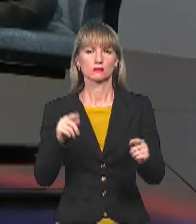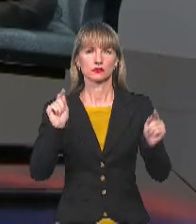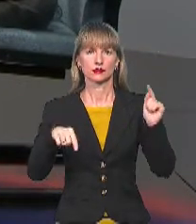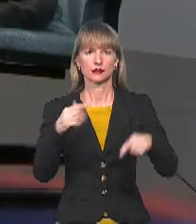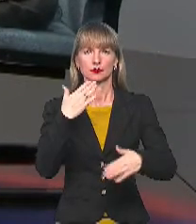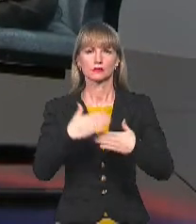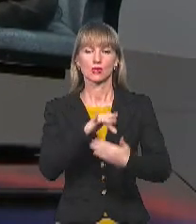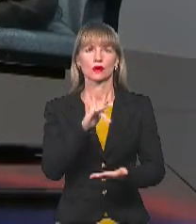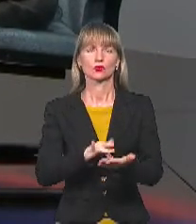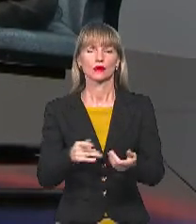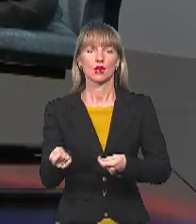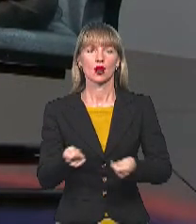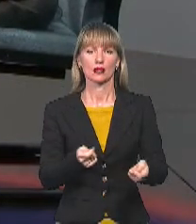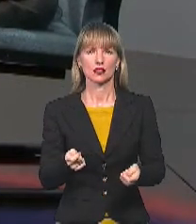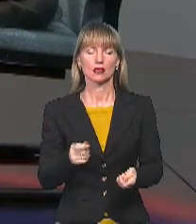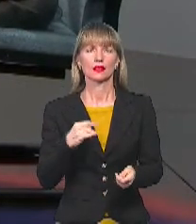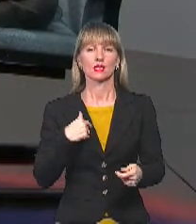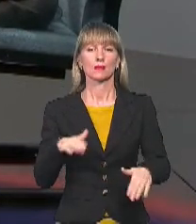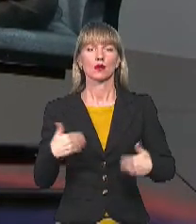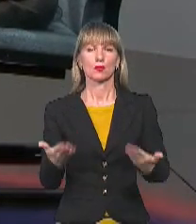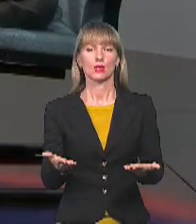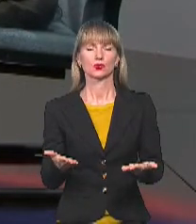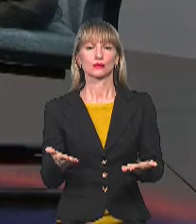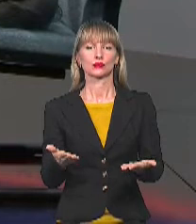біля міської ради. І я пропоную...